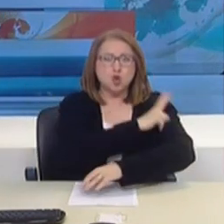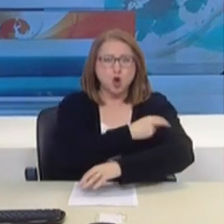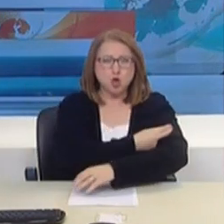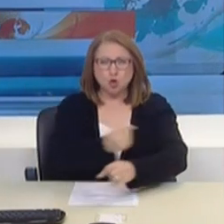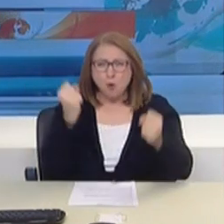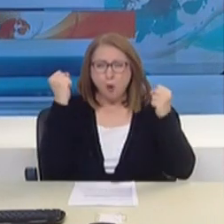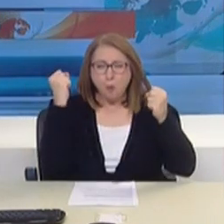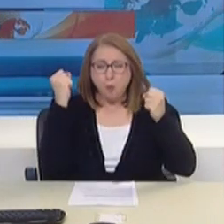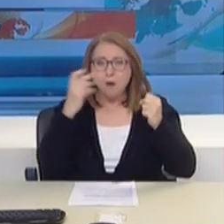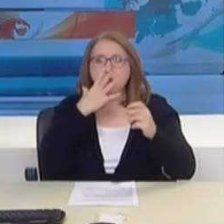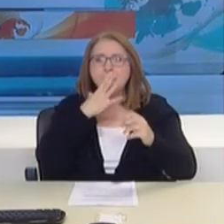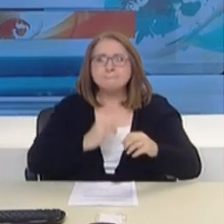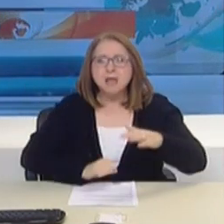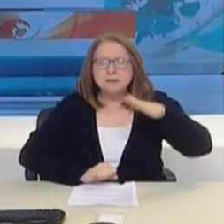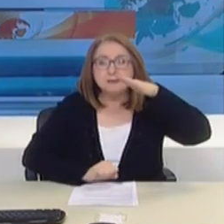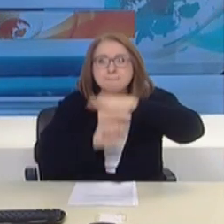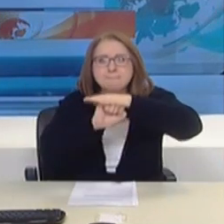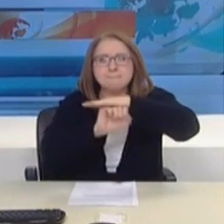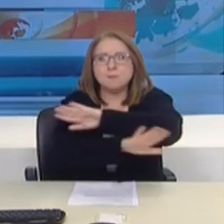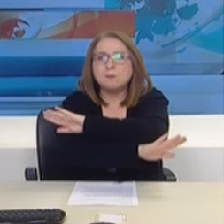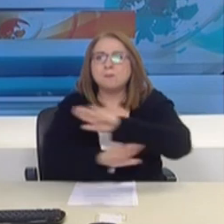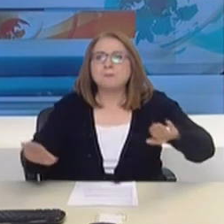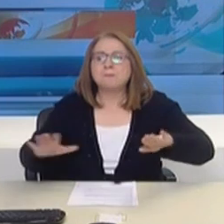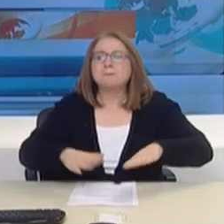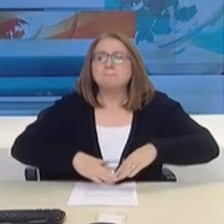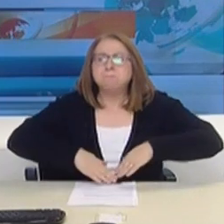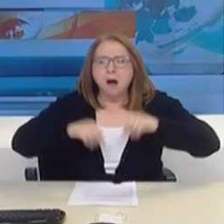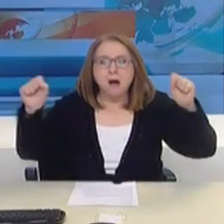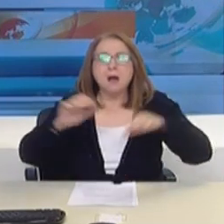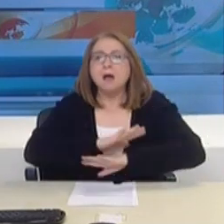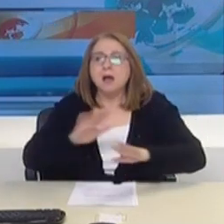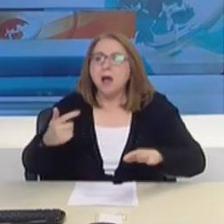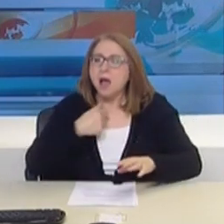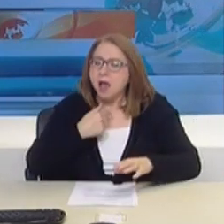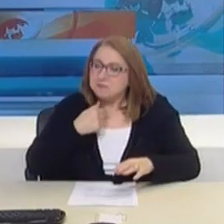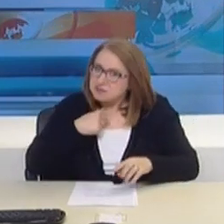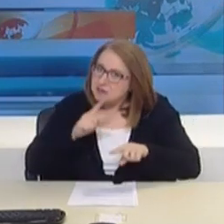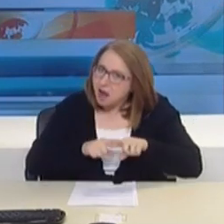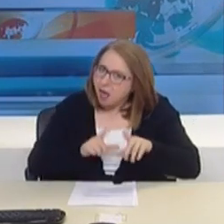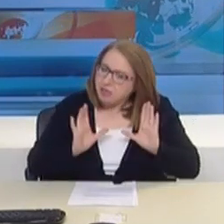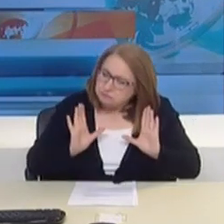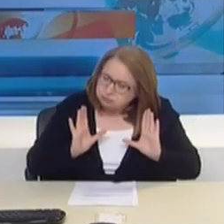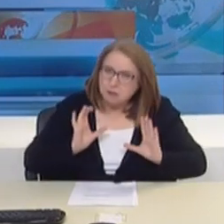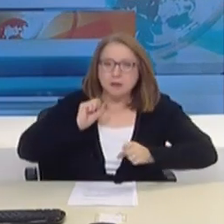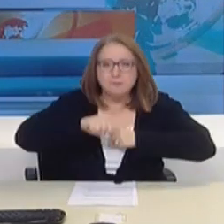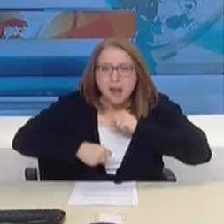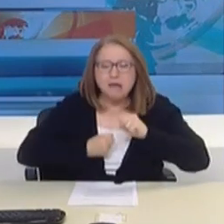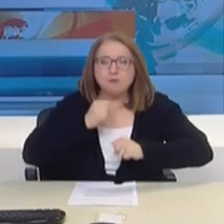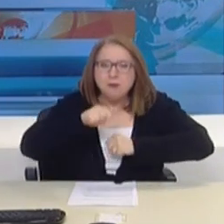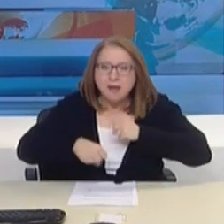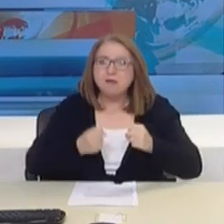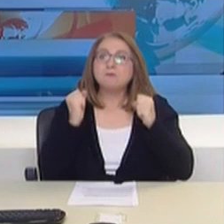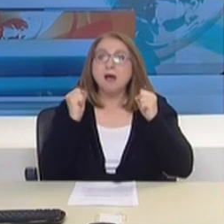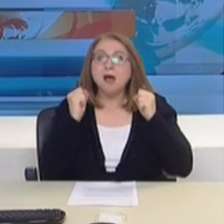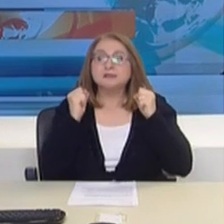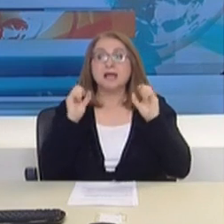και τα έχουν ξεπεράσει, το Εθνικό Σύστημα Υγείας σε αυτή τη φάση στην οποία βρισκόμαστε ακόμα αντέχει. Είναι στο χέρι